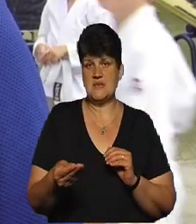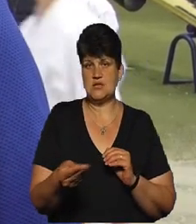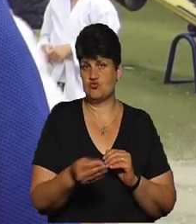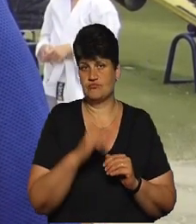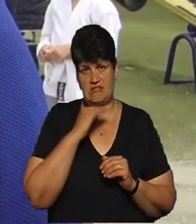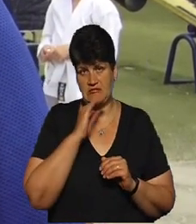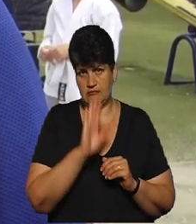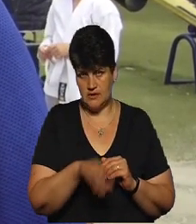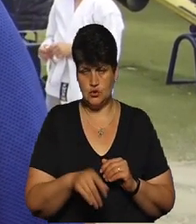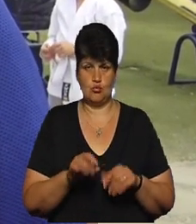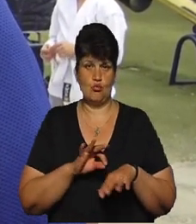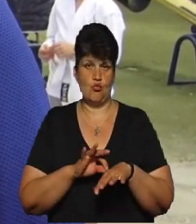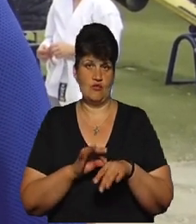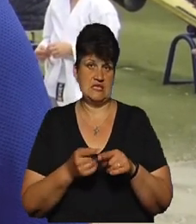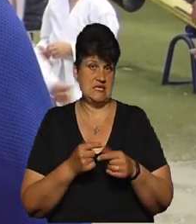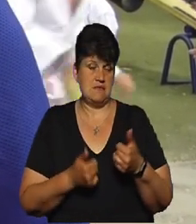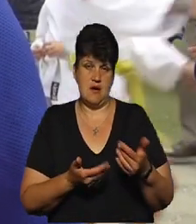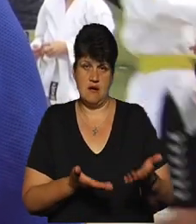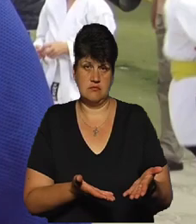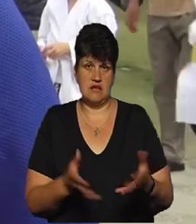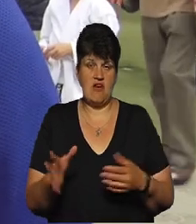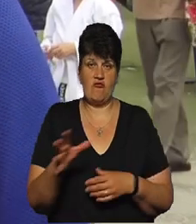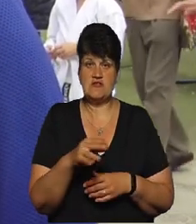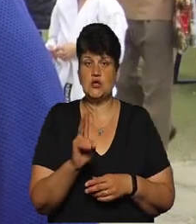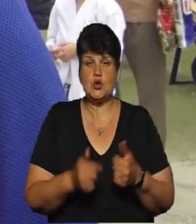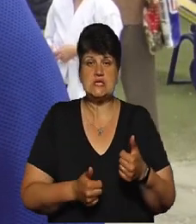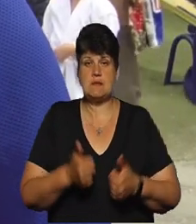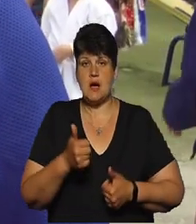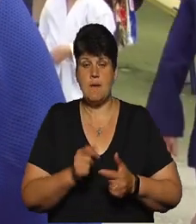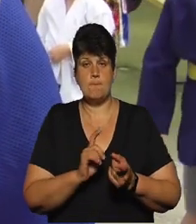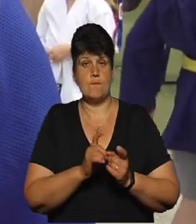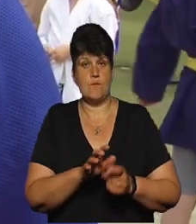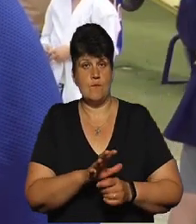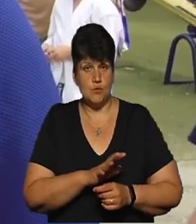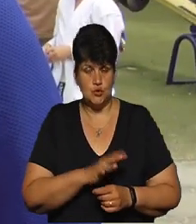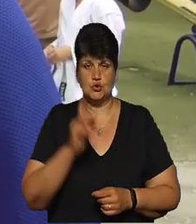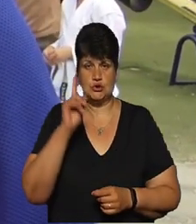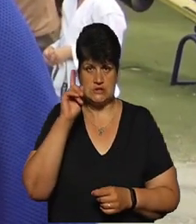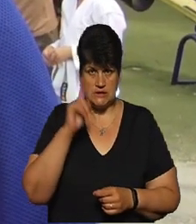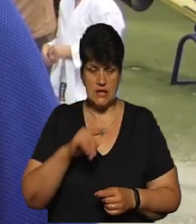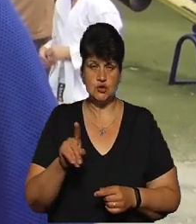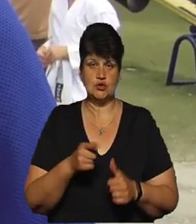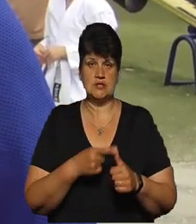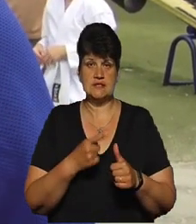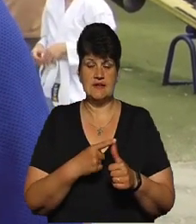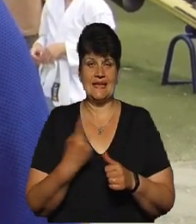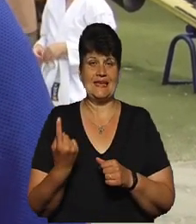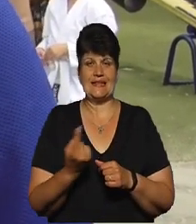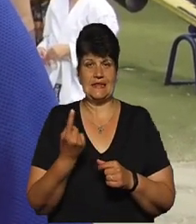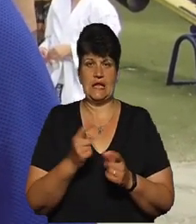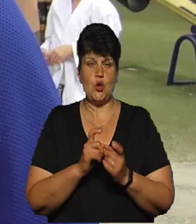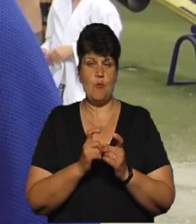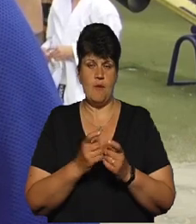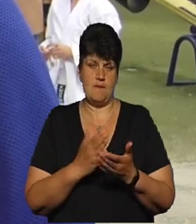було проводити такого типу змагання. Для всіх, хто змагався, хто боровся, хто знає щось те, що називається єдиноборство, і має